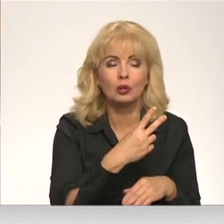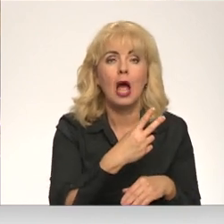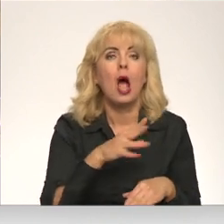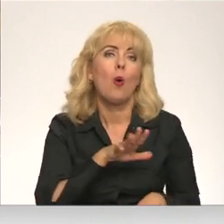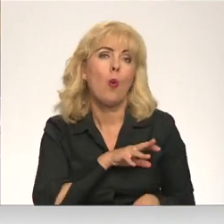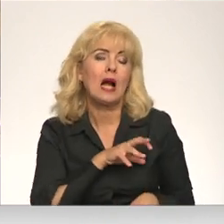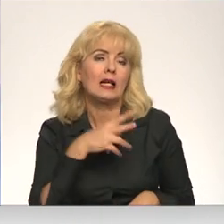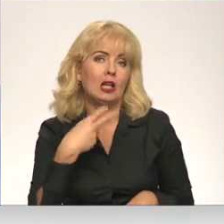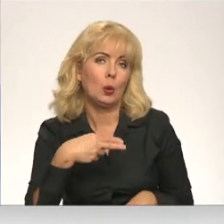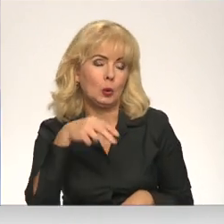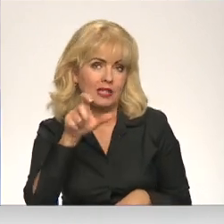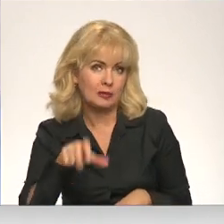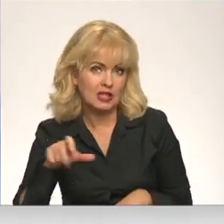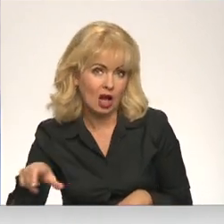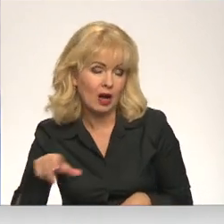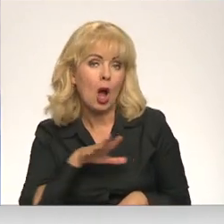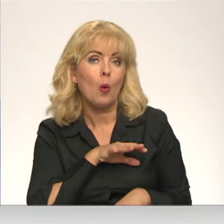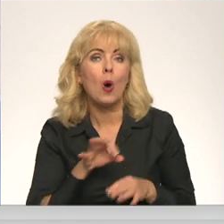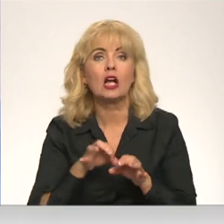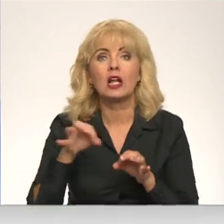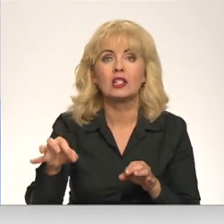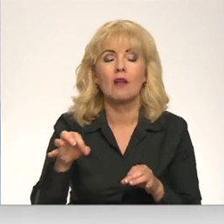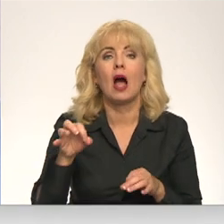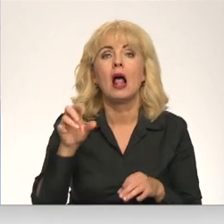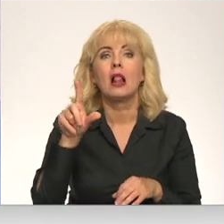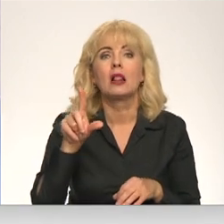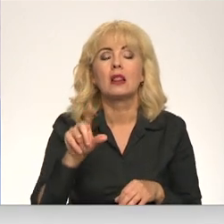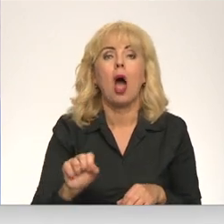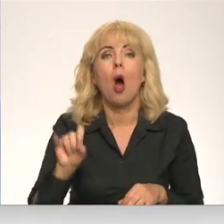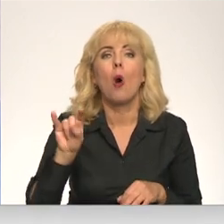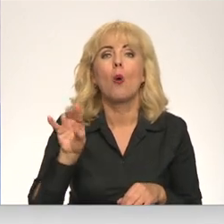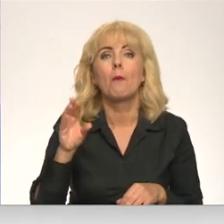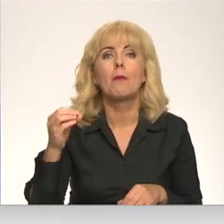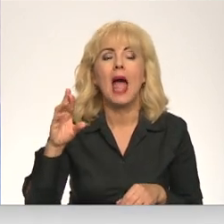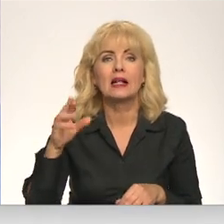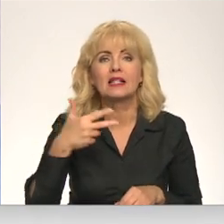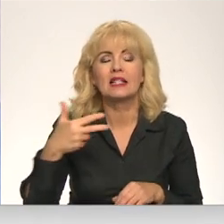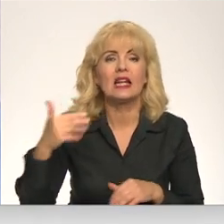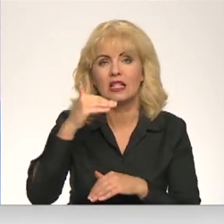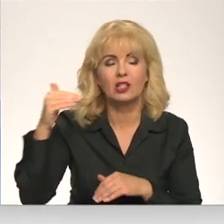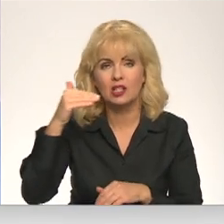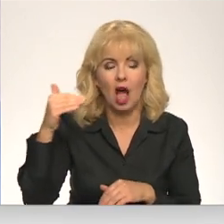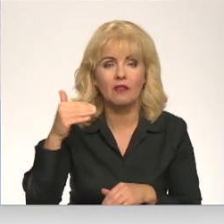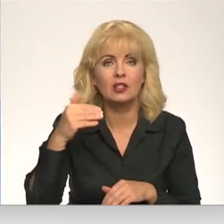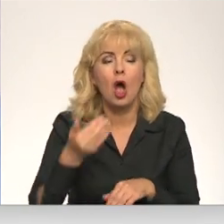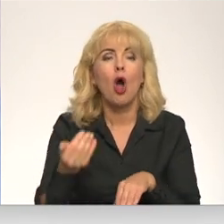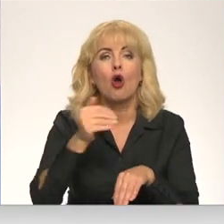20 cilvēki. Ogres novada Laubergas pagastā. Pie 300 mājas bija konstatēta gāzes